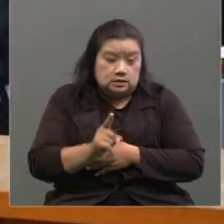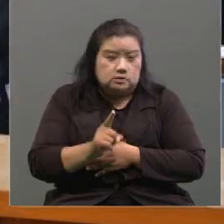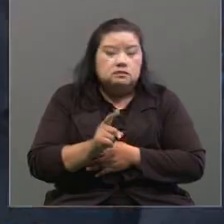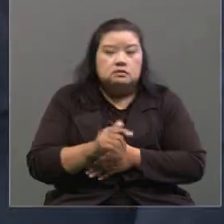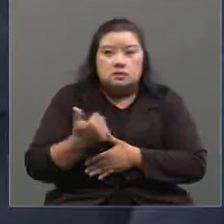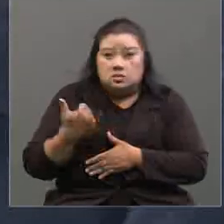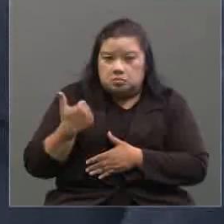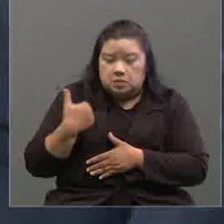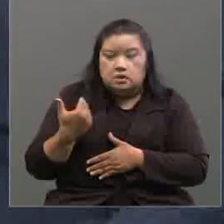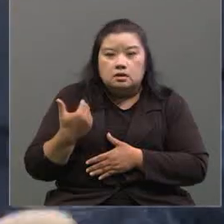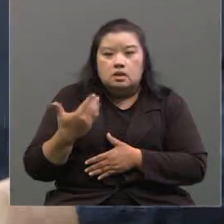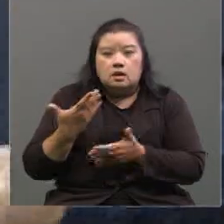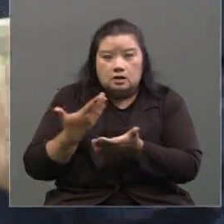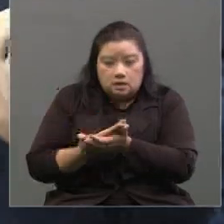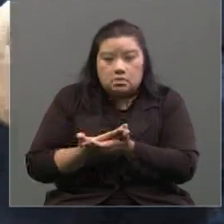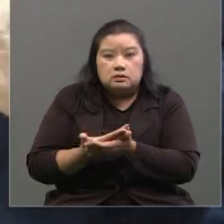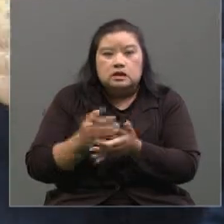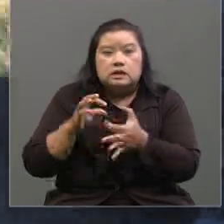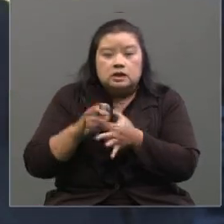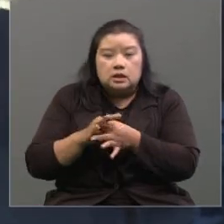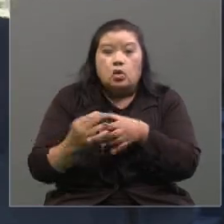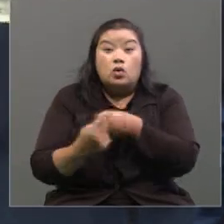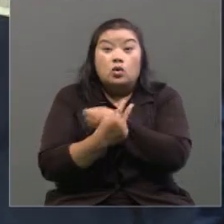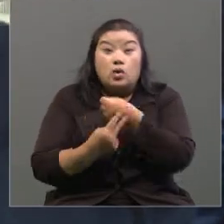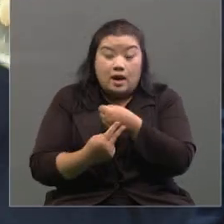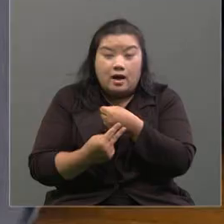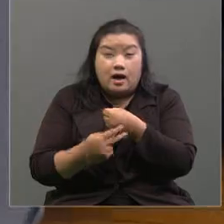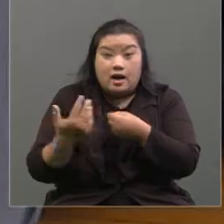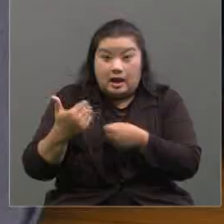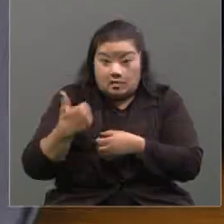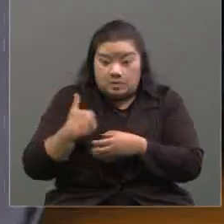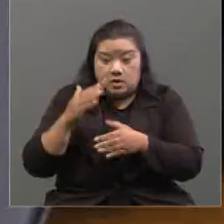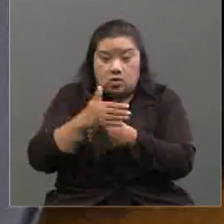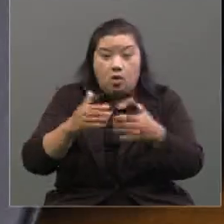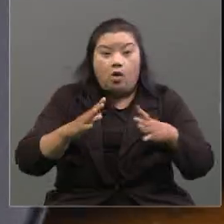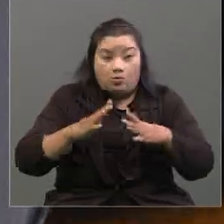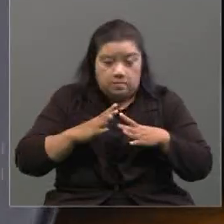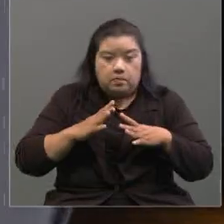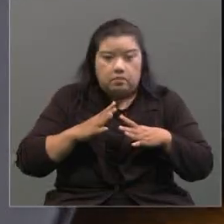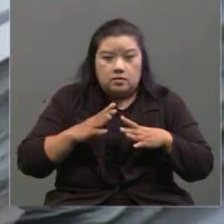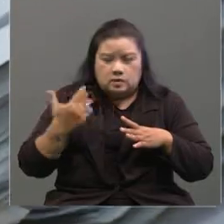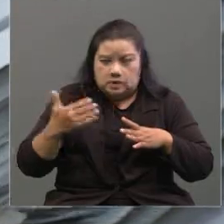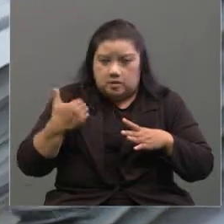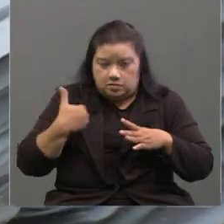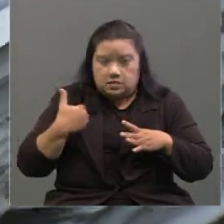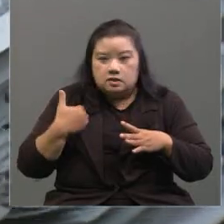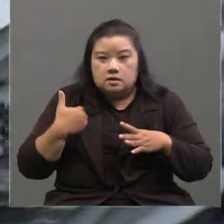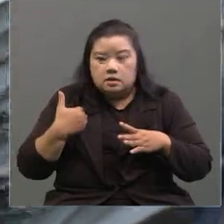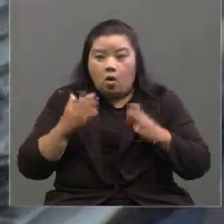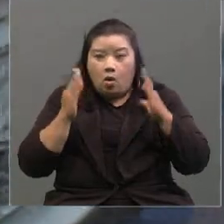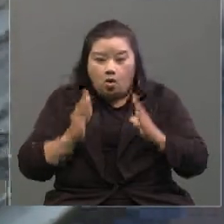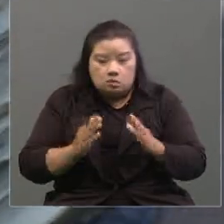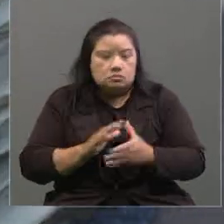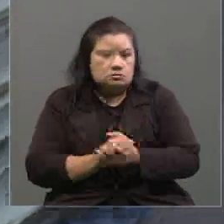พบอุปกรณทำธนบัตรดอลลาร์สหรัฐปลอมภายในตู้เซฟห้องพักเหมือนกันในประเด็นนี้ตำรวจก็ยอมรับนะคะว่าทั้ง 2